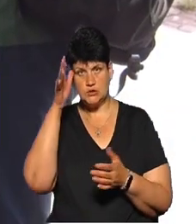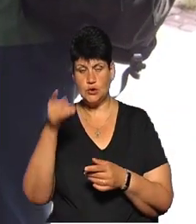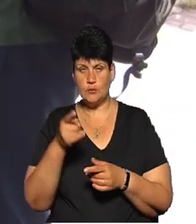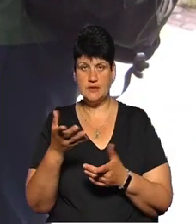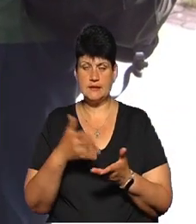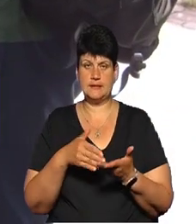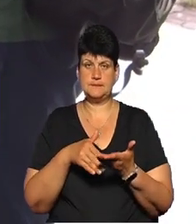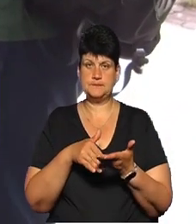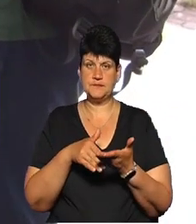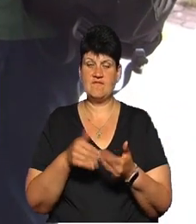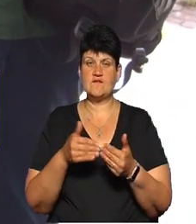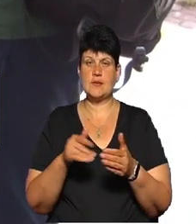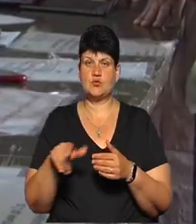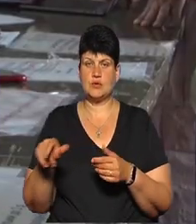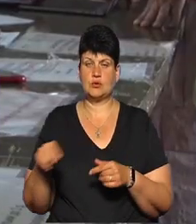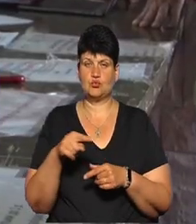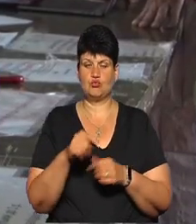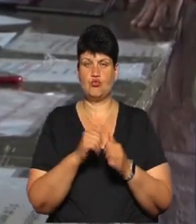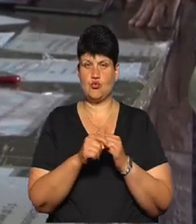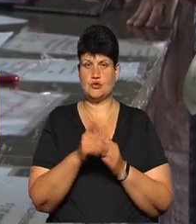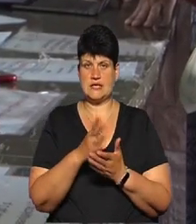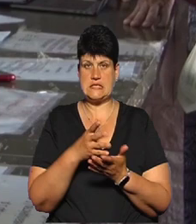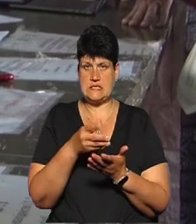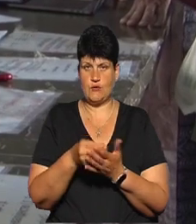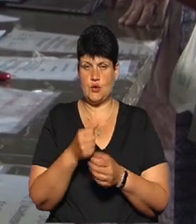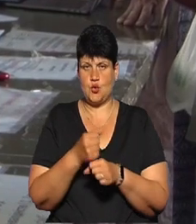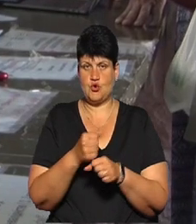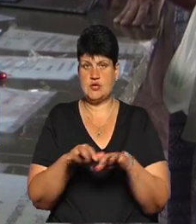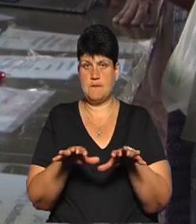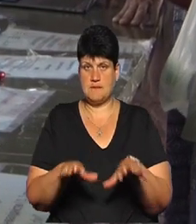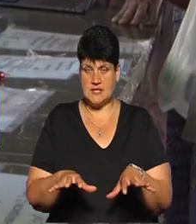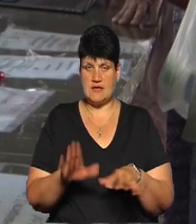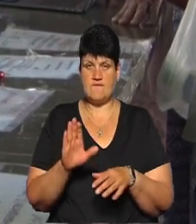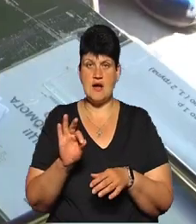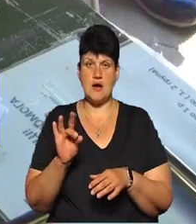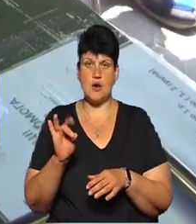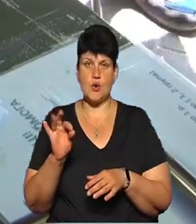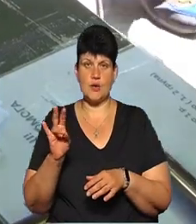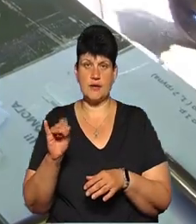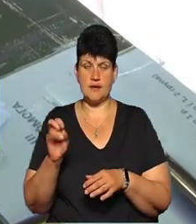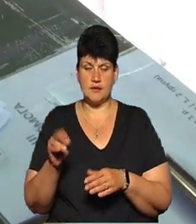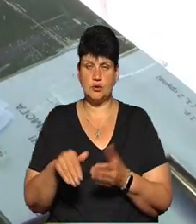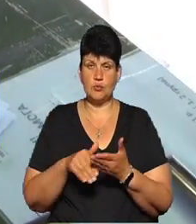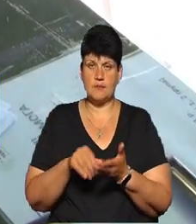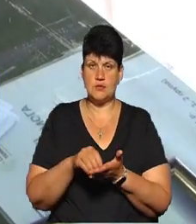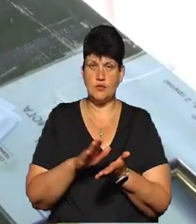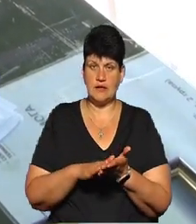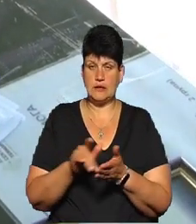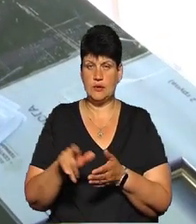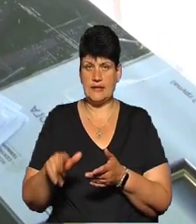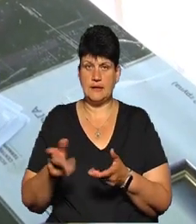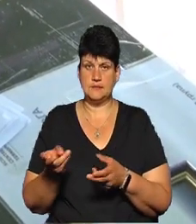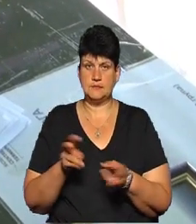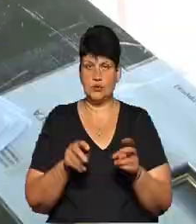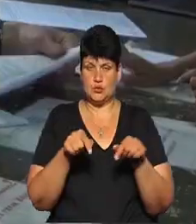волонтерять випускники. Тут у кожного з них своє робоче місце. Вероніка Скоморохова допомагає реєструвати людей, які звертаються сюди